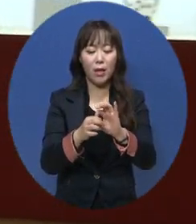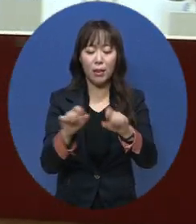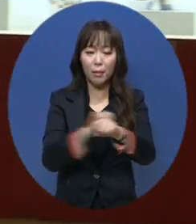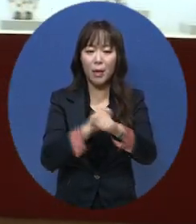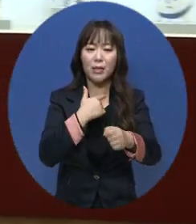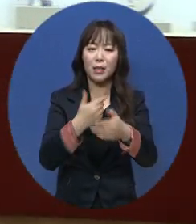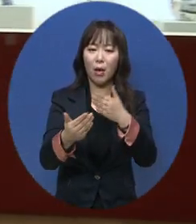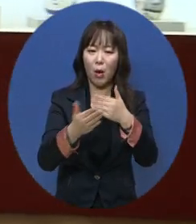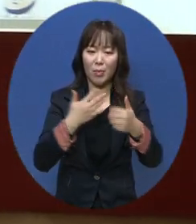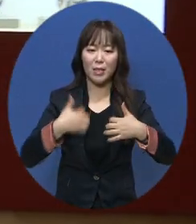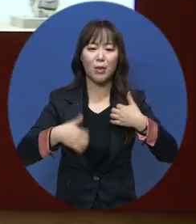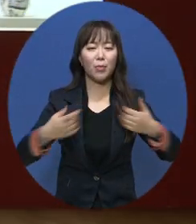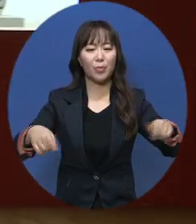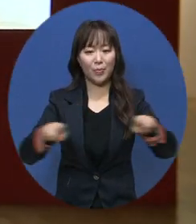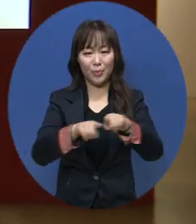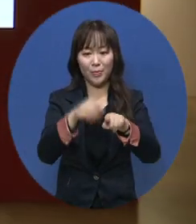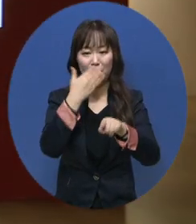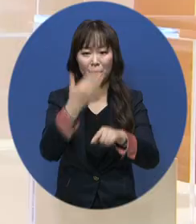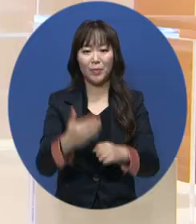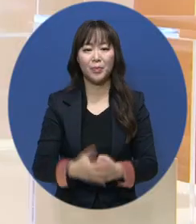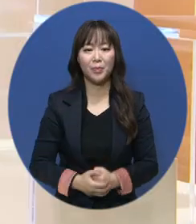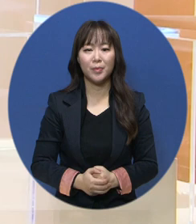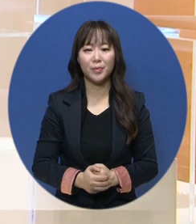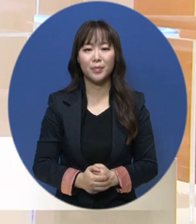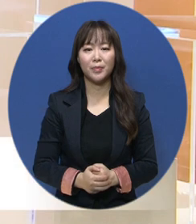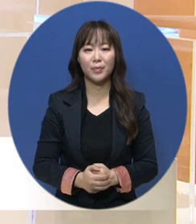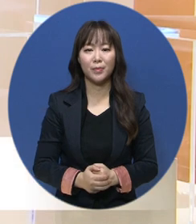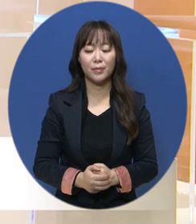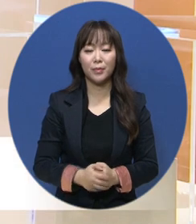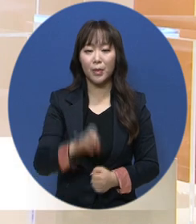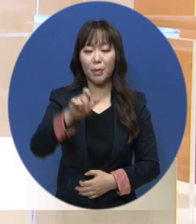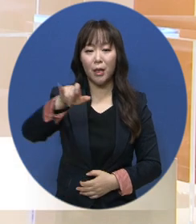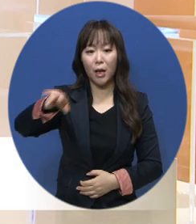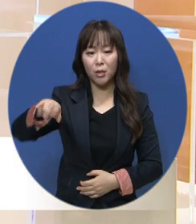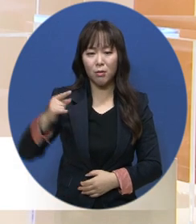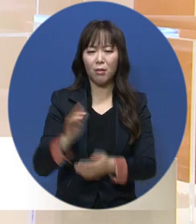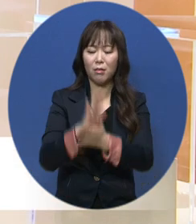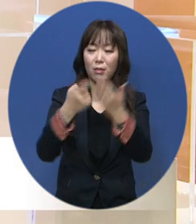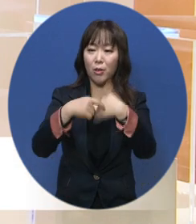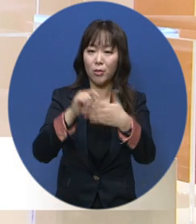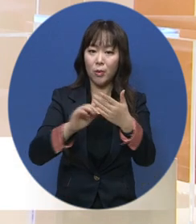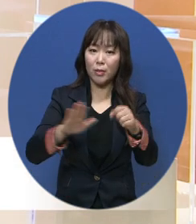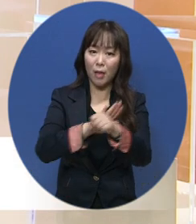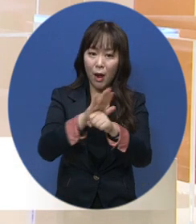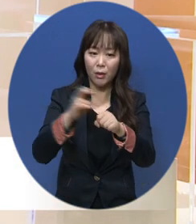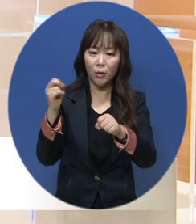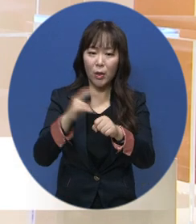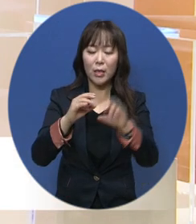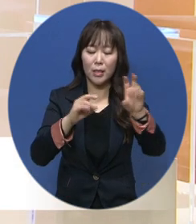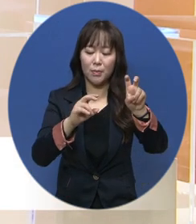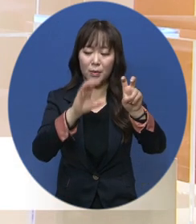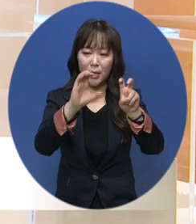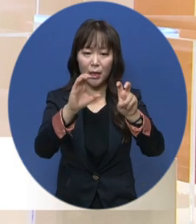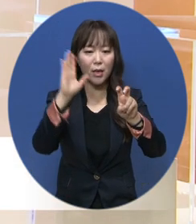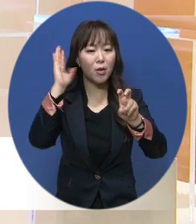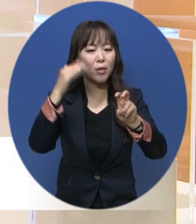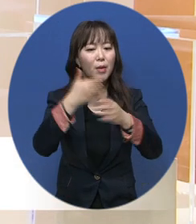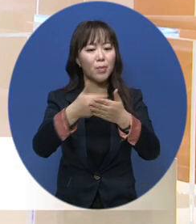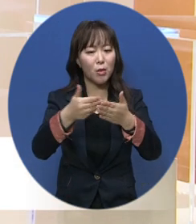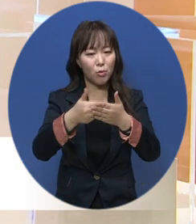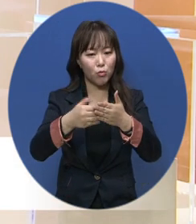체험의 즐거움까지 경험할 수 있습니다. 피카소의 뜨거운 열정과 사랑, 그리고 20세기